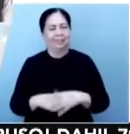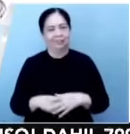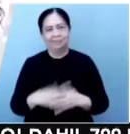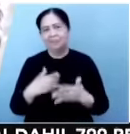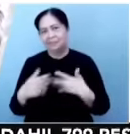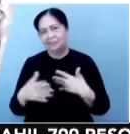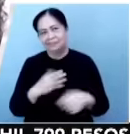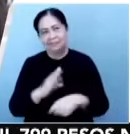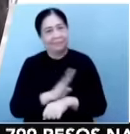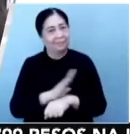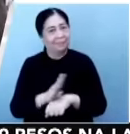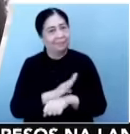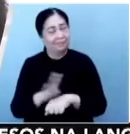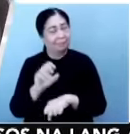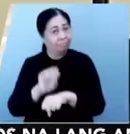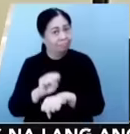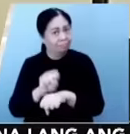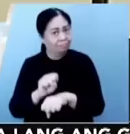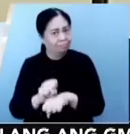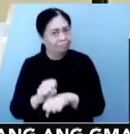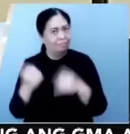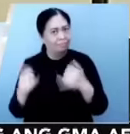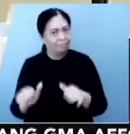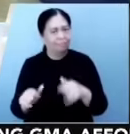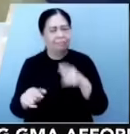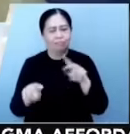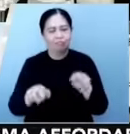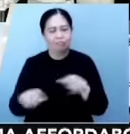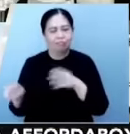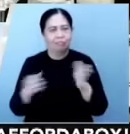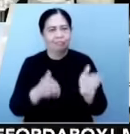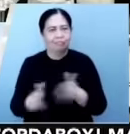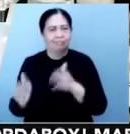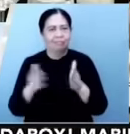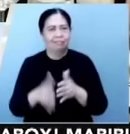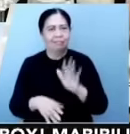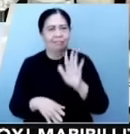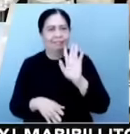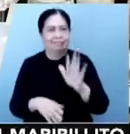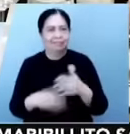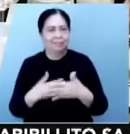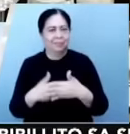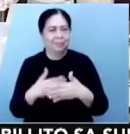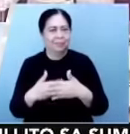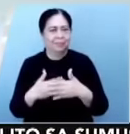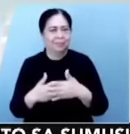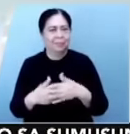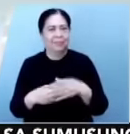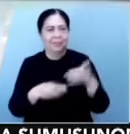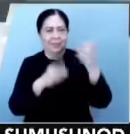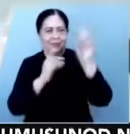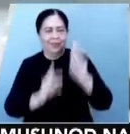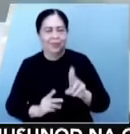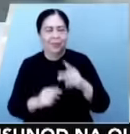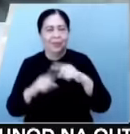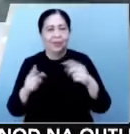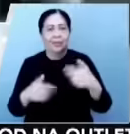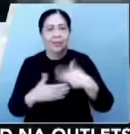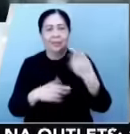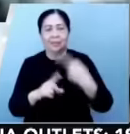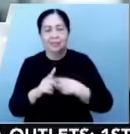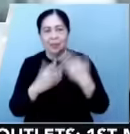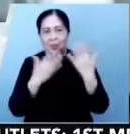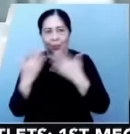sa career, hands-on pa rin daw si Sofia sa kanyang debut party next month. Ang kanyang